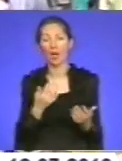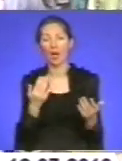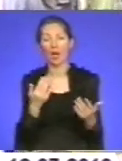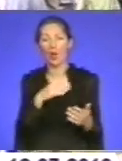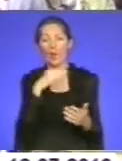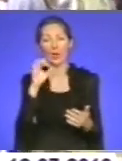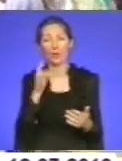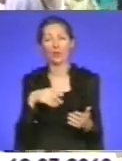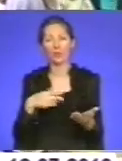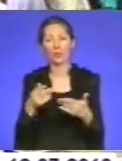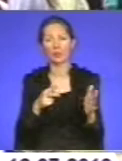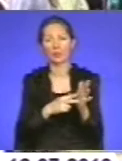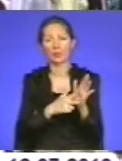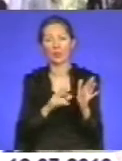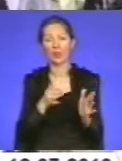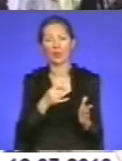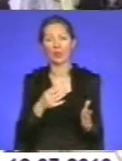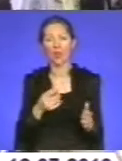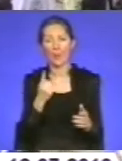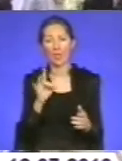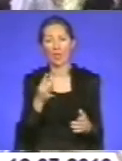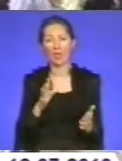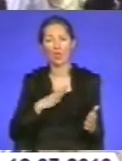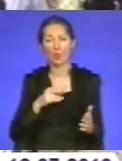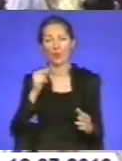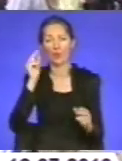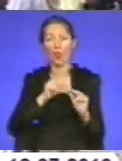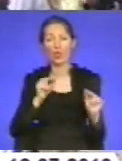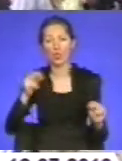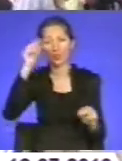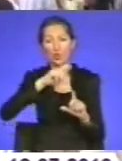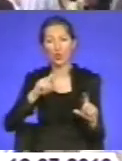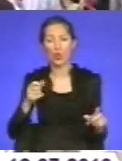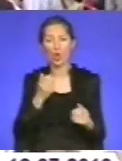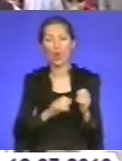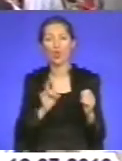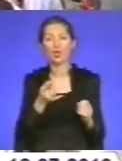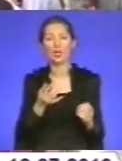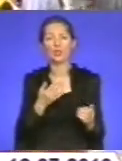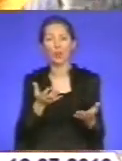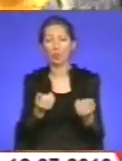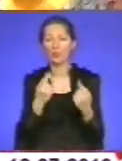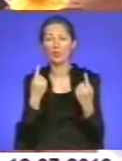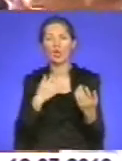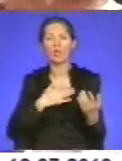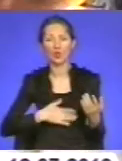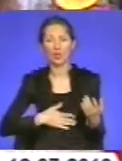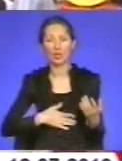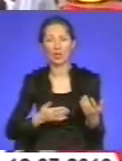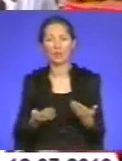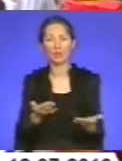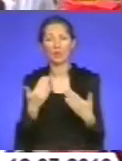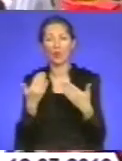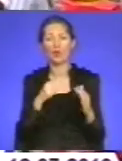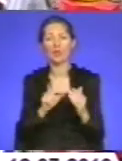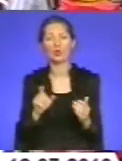учнем в школі. І кожен раз, коли йду, я отримую небайдуже задоволення. Задоволення від спілкування з людьми, від задоволення від атмосфери,